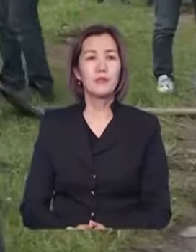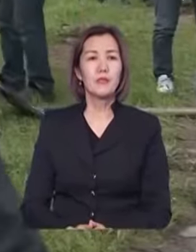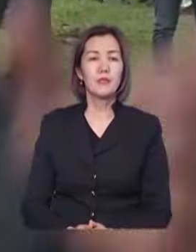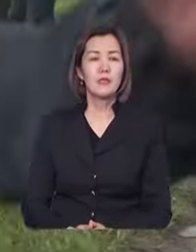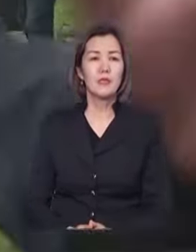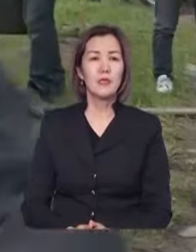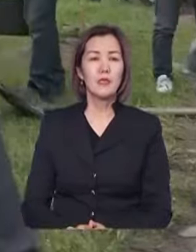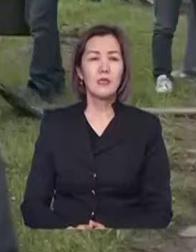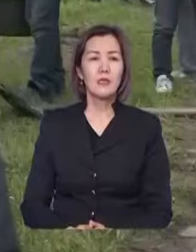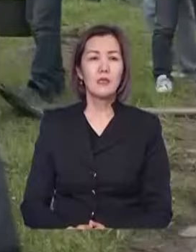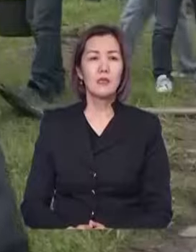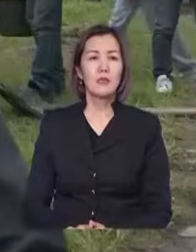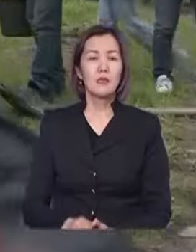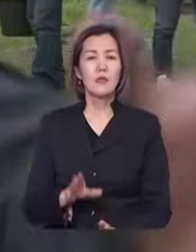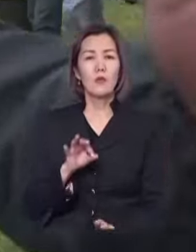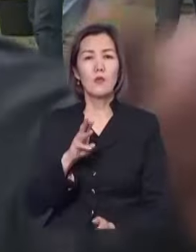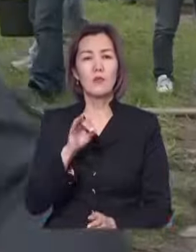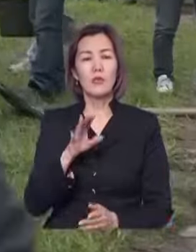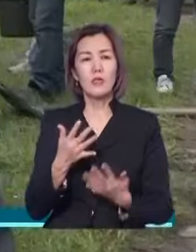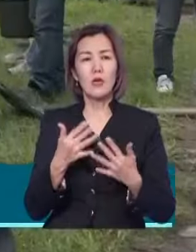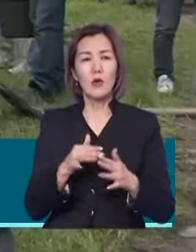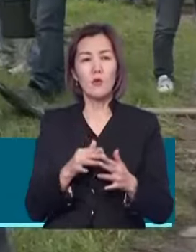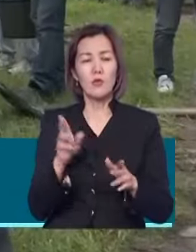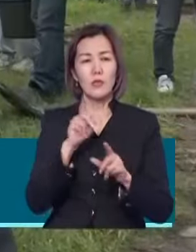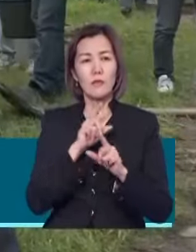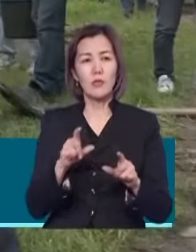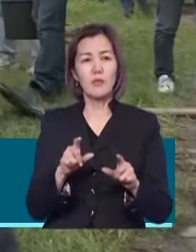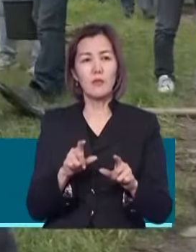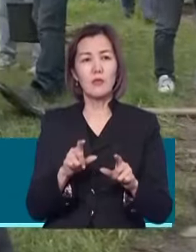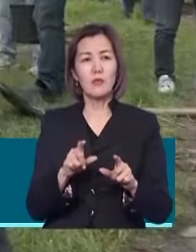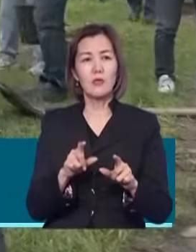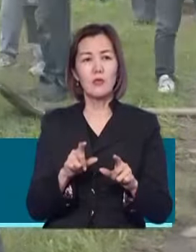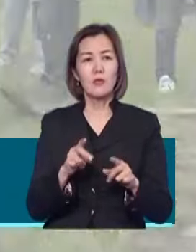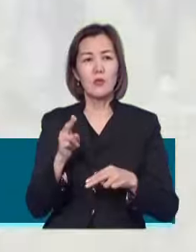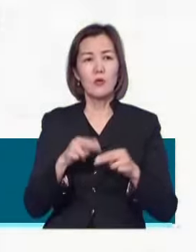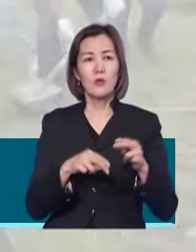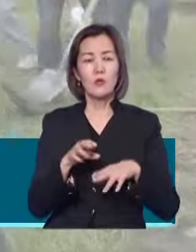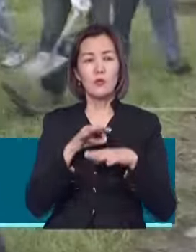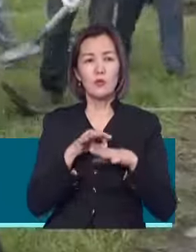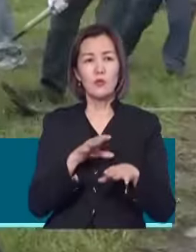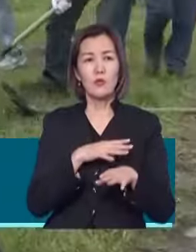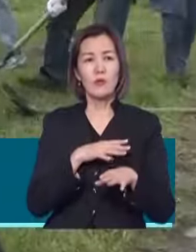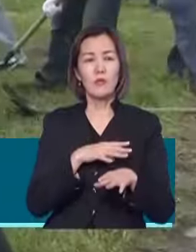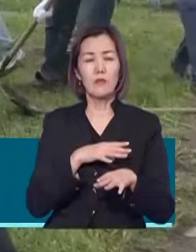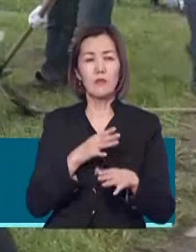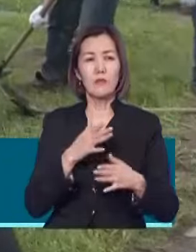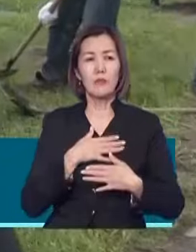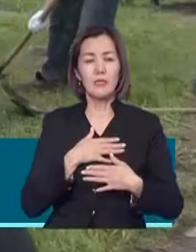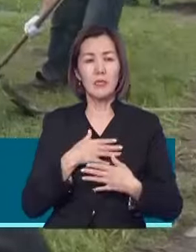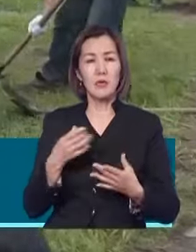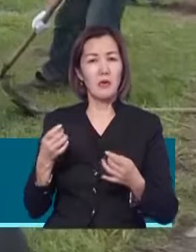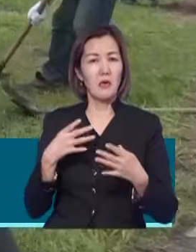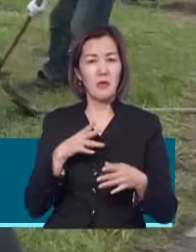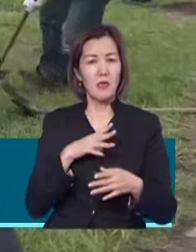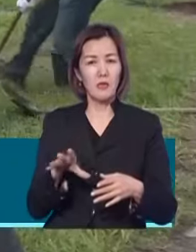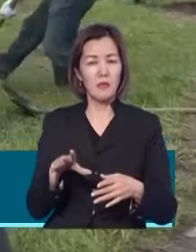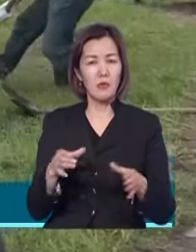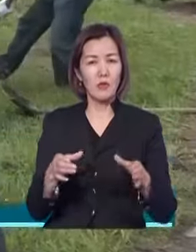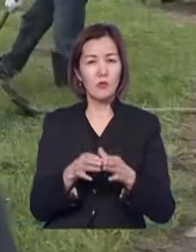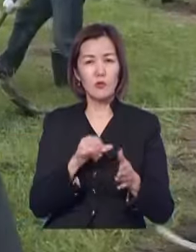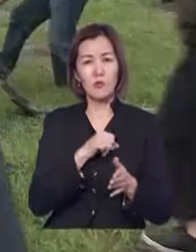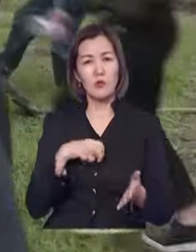ауданынан, мына Өмірзақ ауданындағы ауылында мына мектеп құрылысын жүргізіп жатырмыз, иә. Бізге шимшар сай айтқан жоқ, біз өзіміз ұжыммен келіп